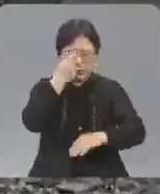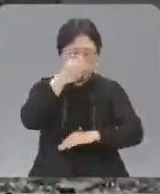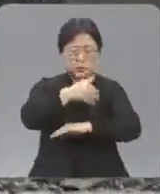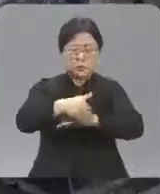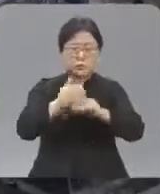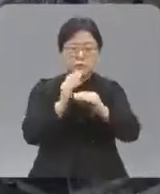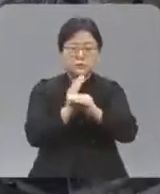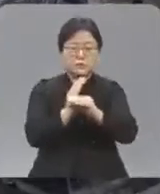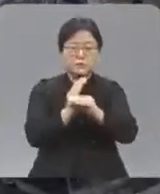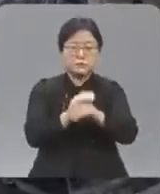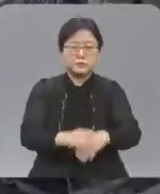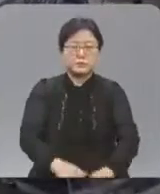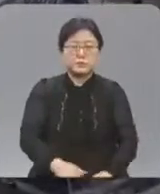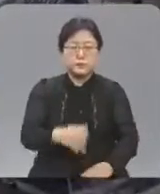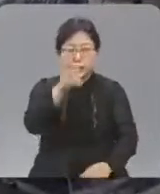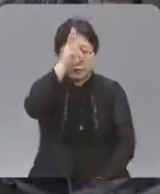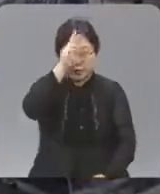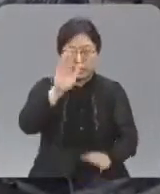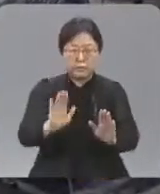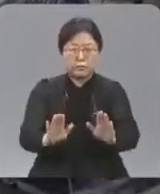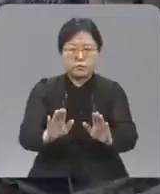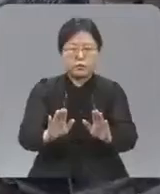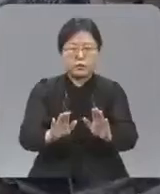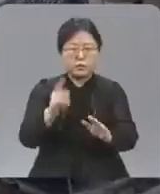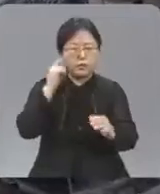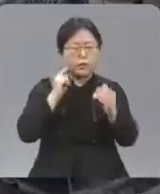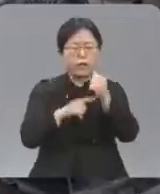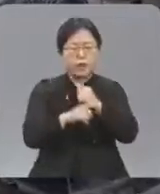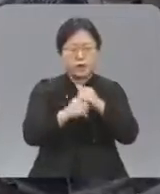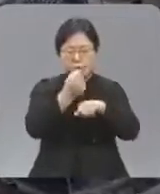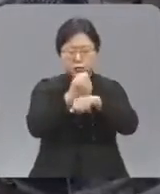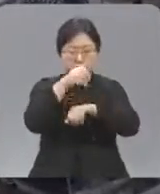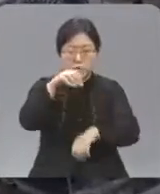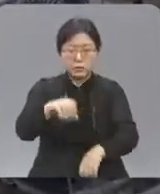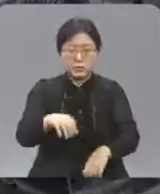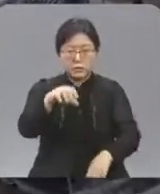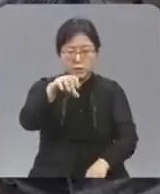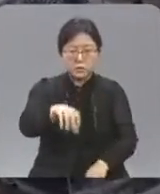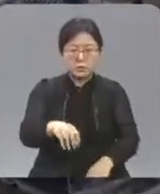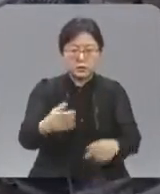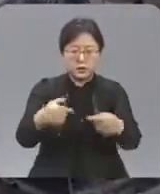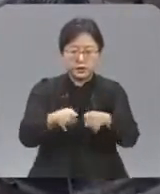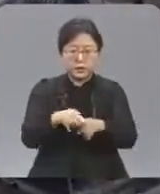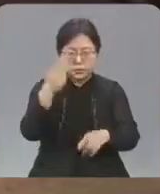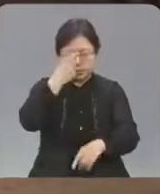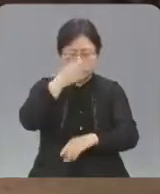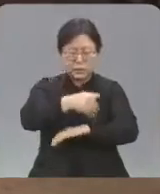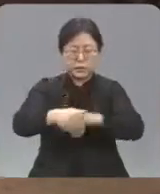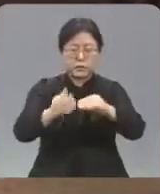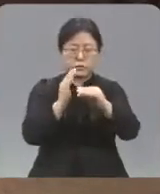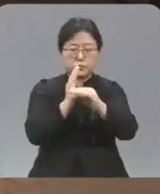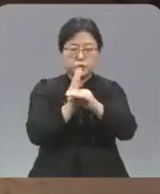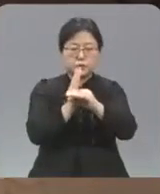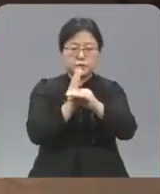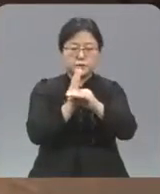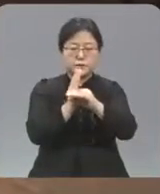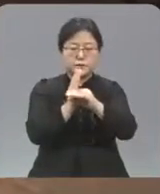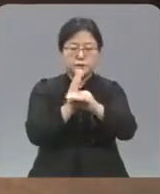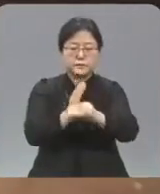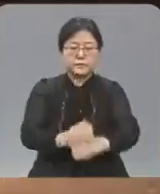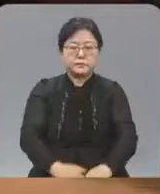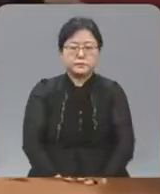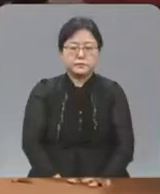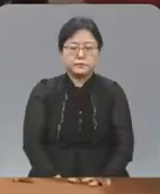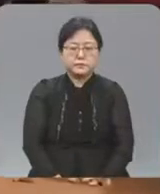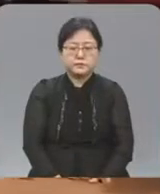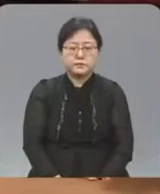조사하고 있습니다. 경찰은 오늘 국립과학수사연구원과 현장 합동감식을 벌일 예정입니다. KBS